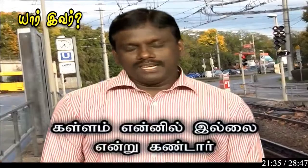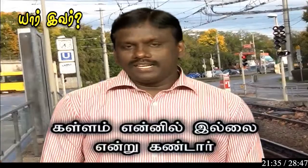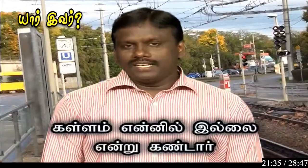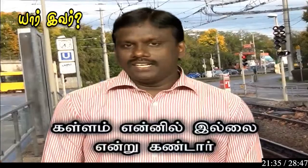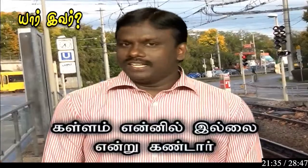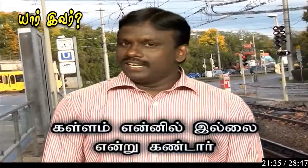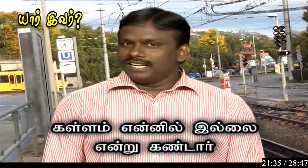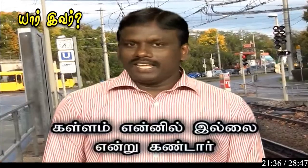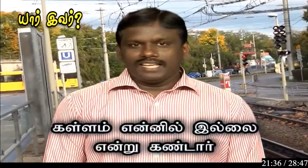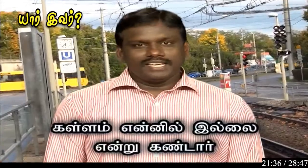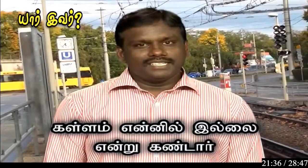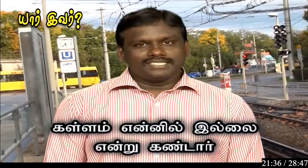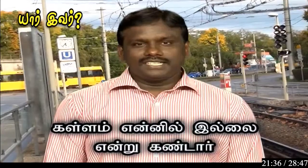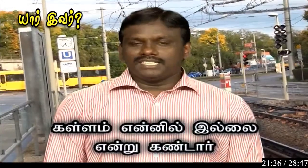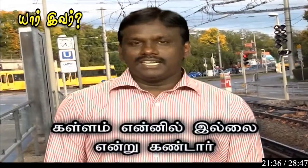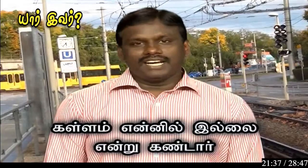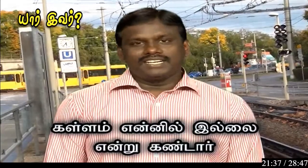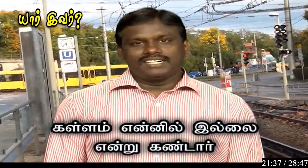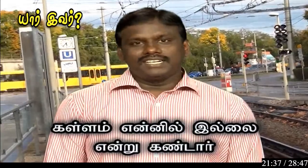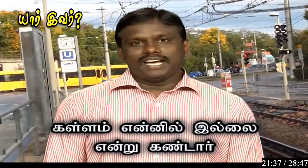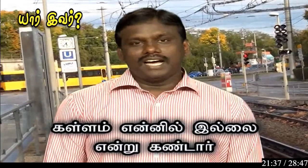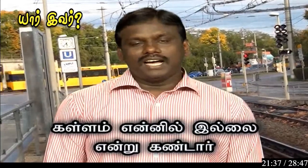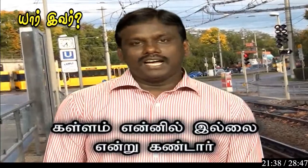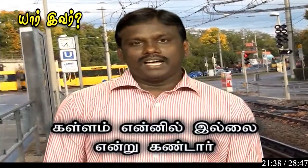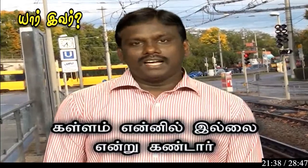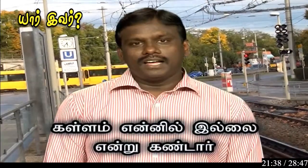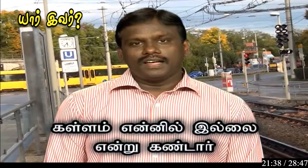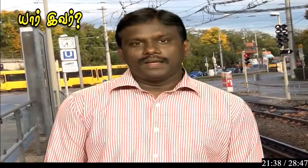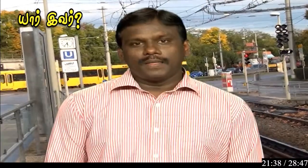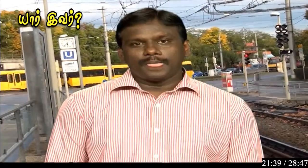கள்ளம் என்னில் இல்லை என்று